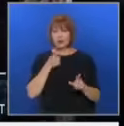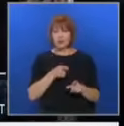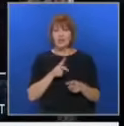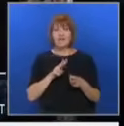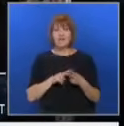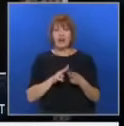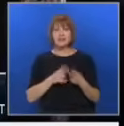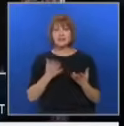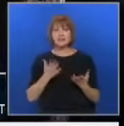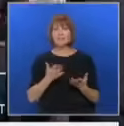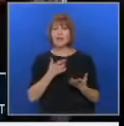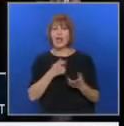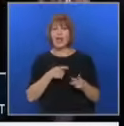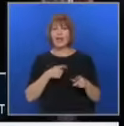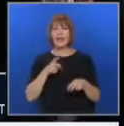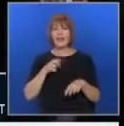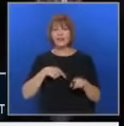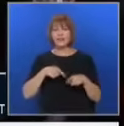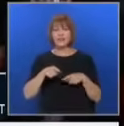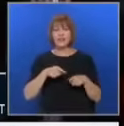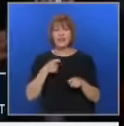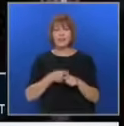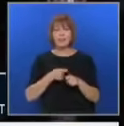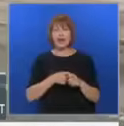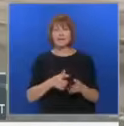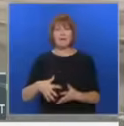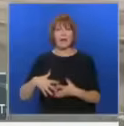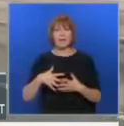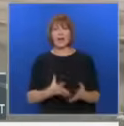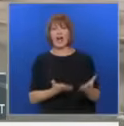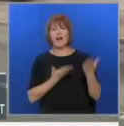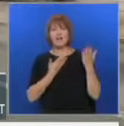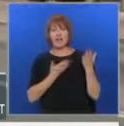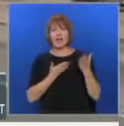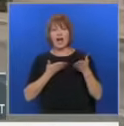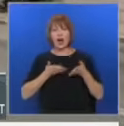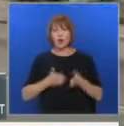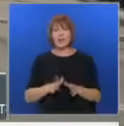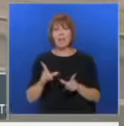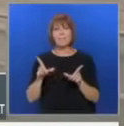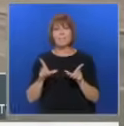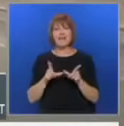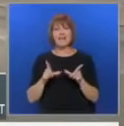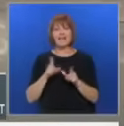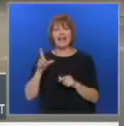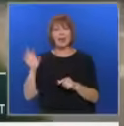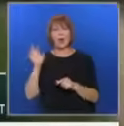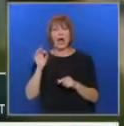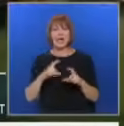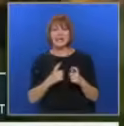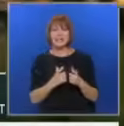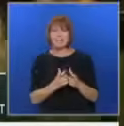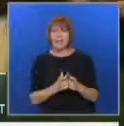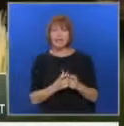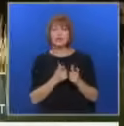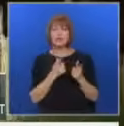е лоялен гладиатор на движението да направим Америка велика отново. Роден е в град Мидълтаун, Охайо, в семейство, типично за